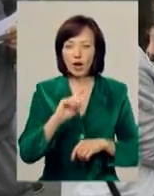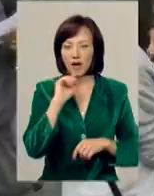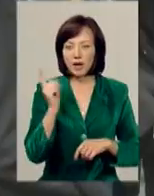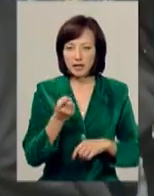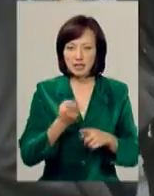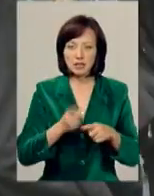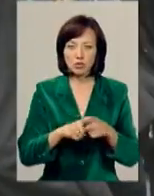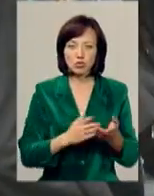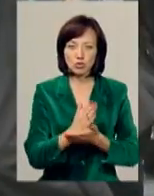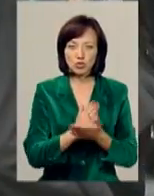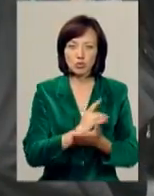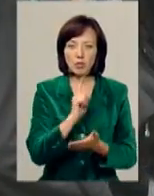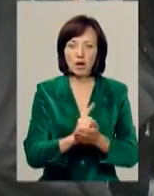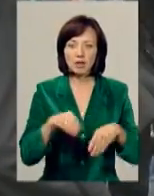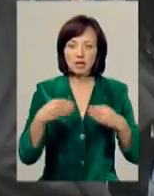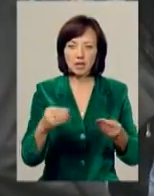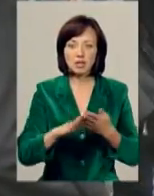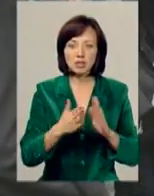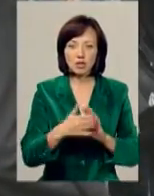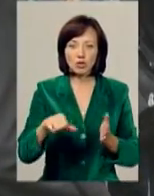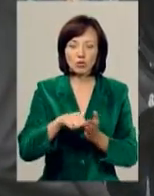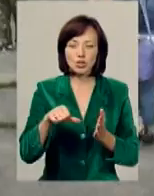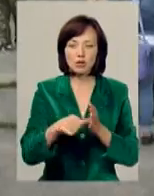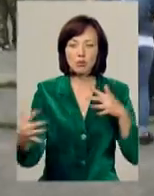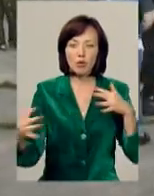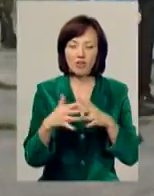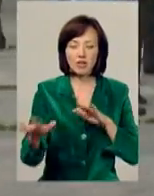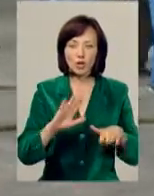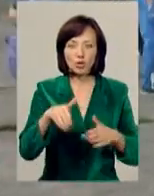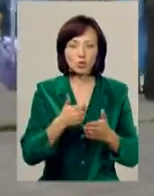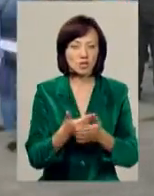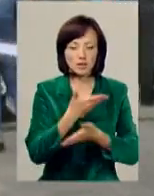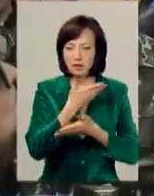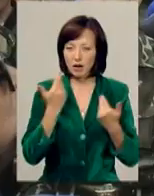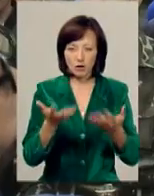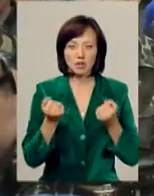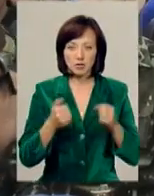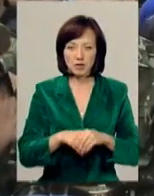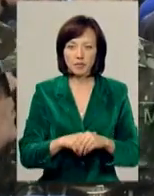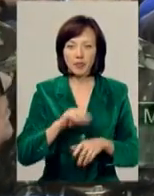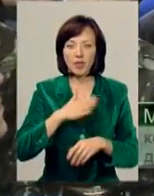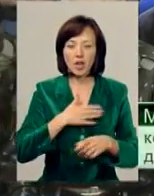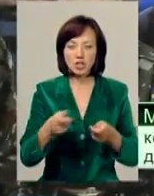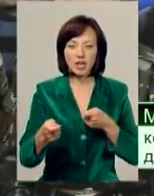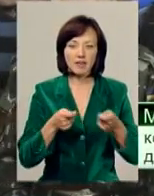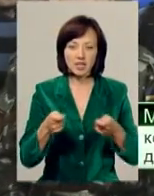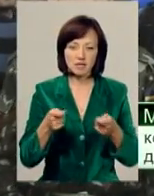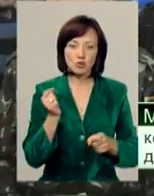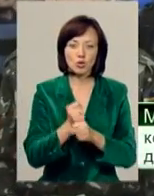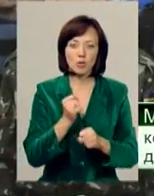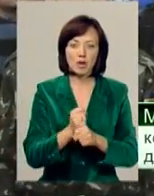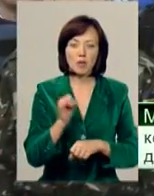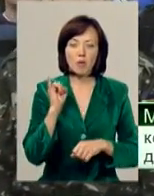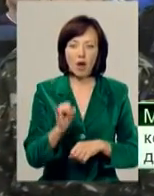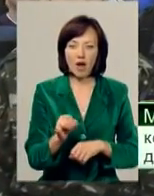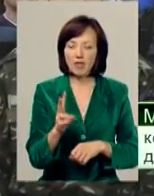рік за цю службу їм мають надати статус учасників бойових дій проте досі його не отримали наше керівництво зробило дуже